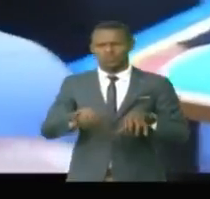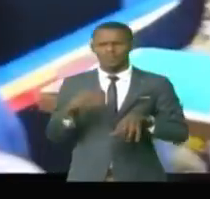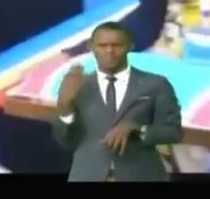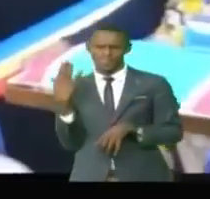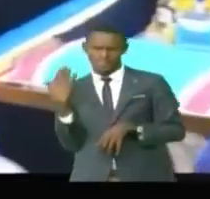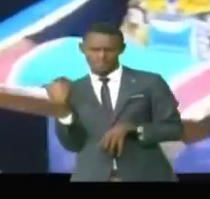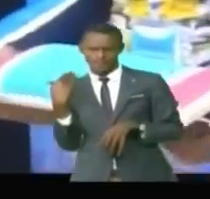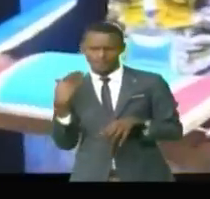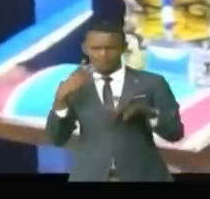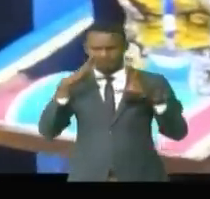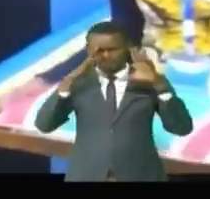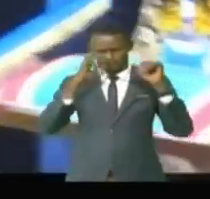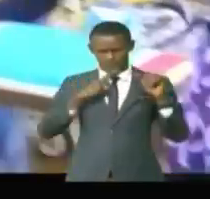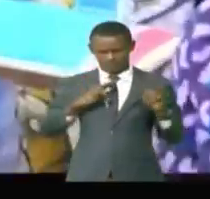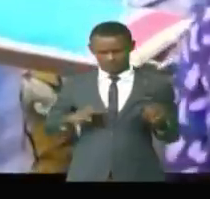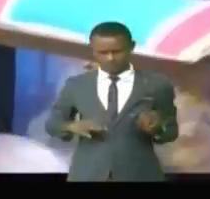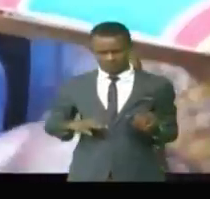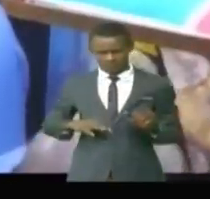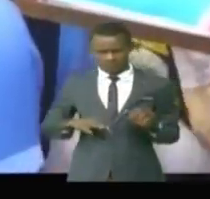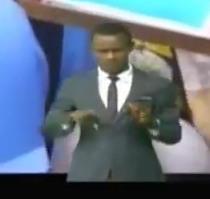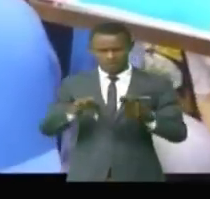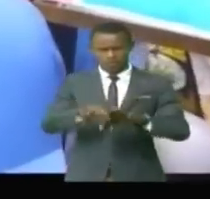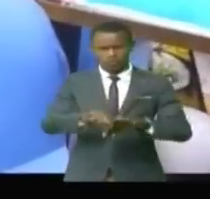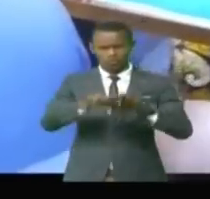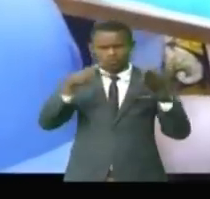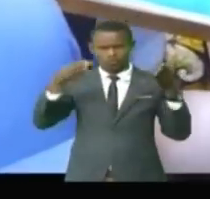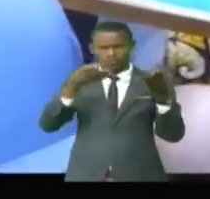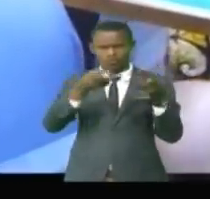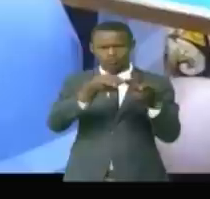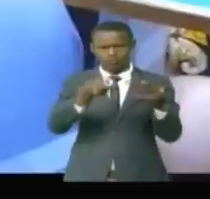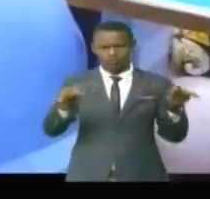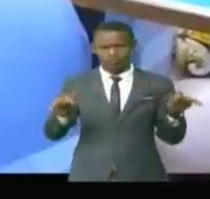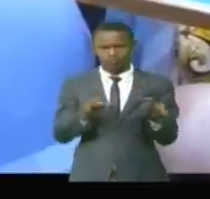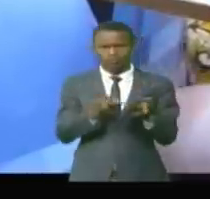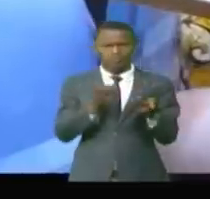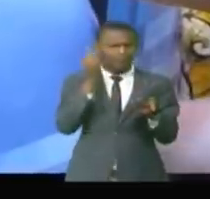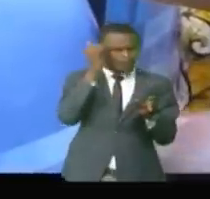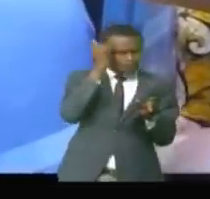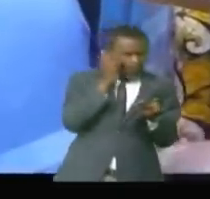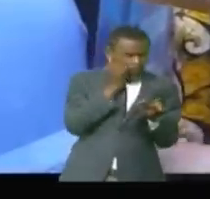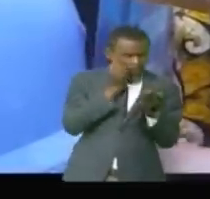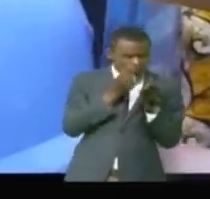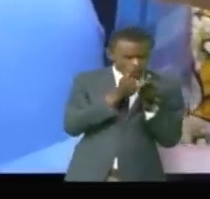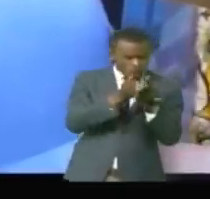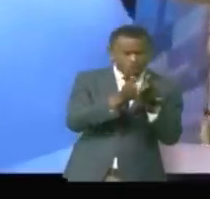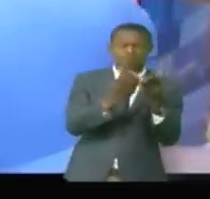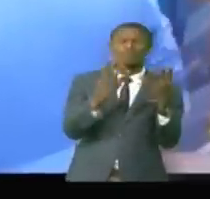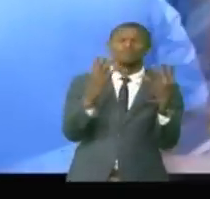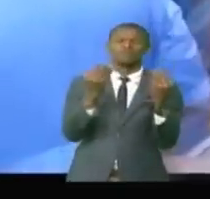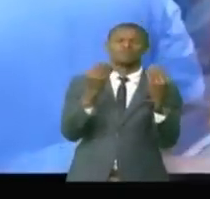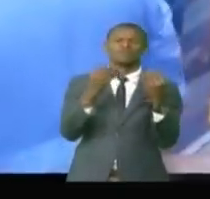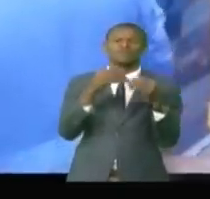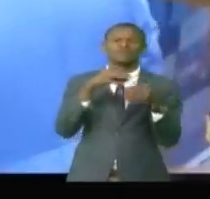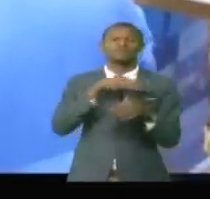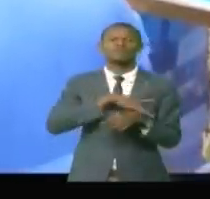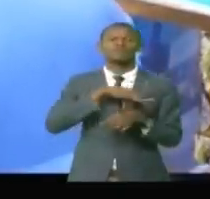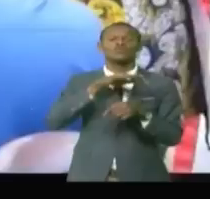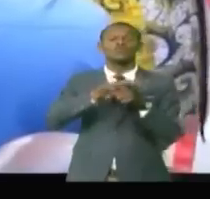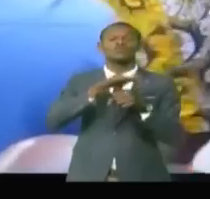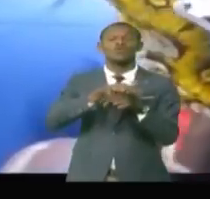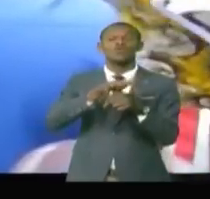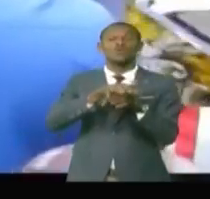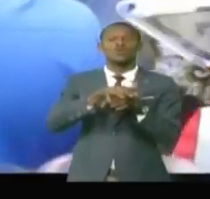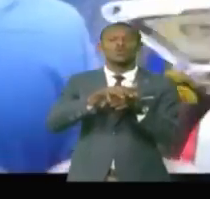marque une étape importante pour la croissance économique de la région RDC-Zambie, promettant une multitude d'avantages, notamment l'amélioration de la